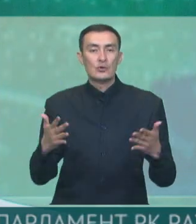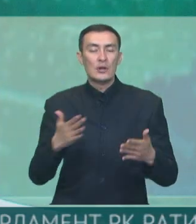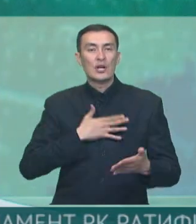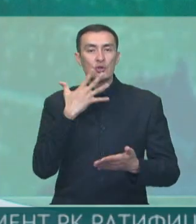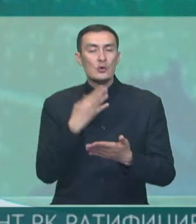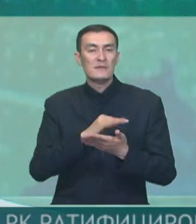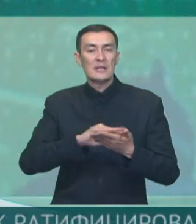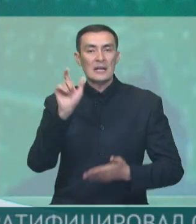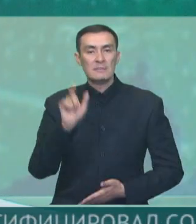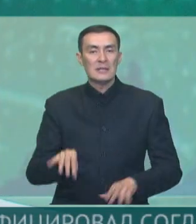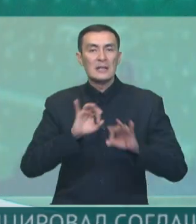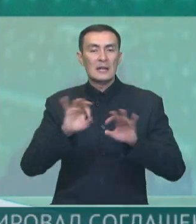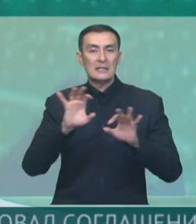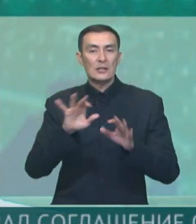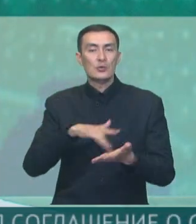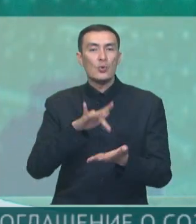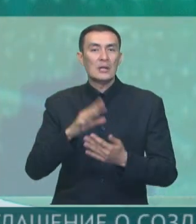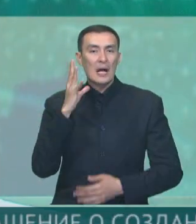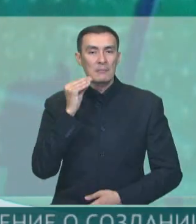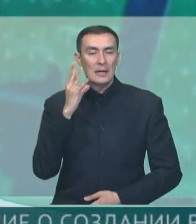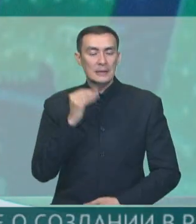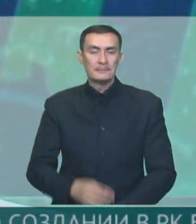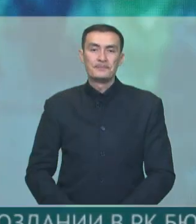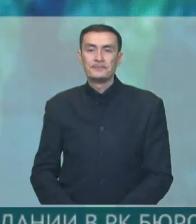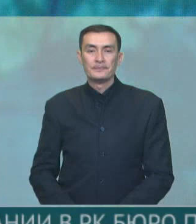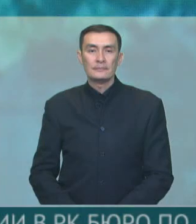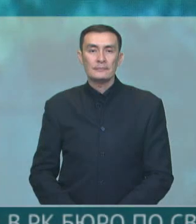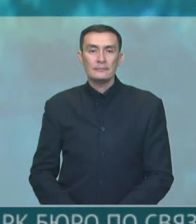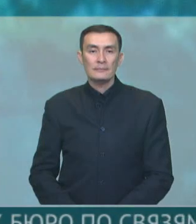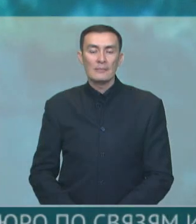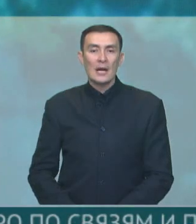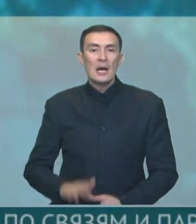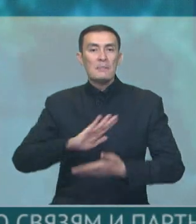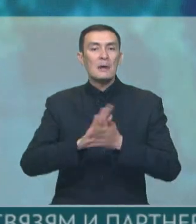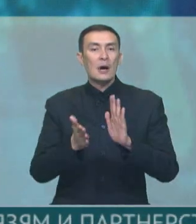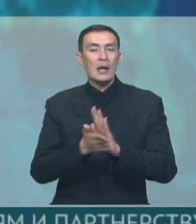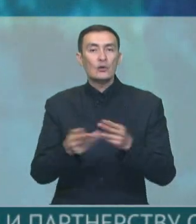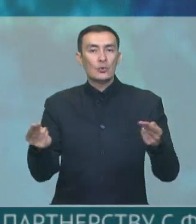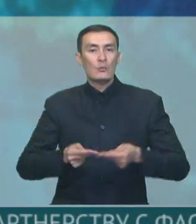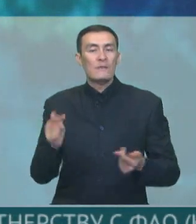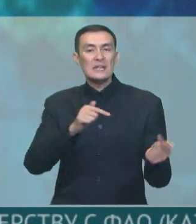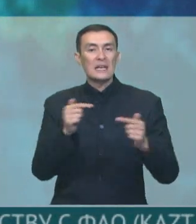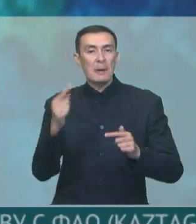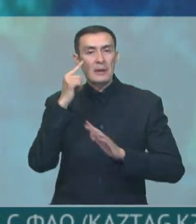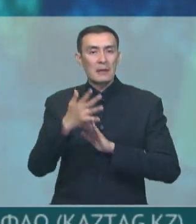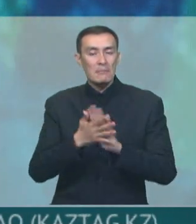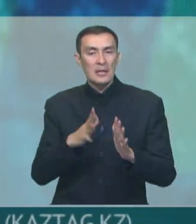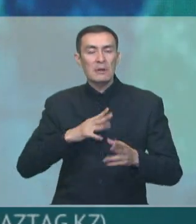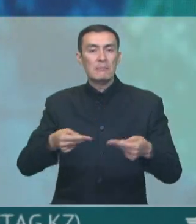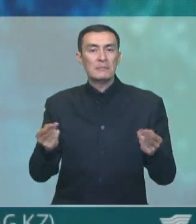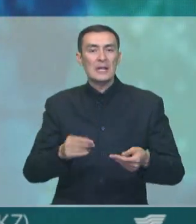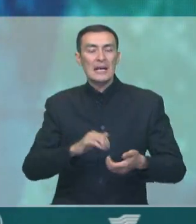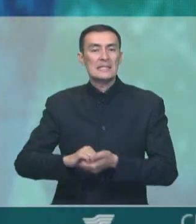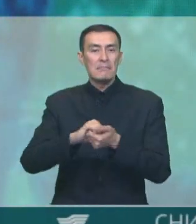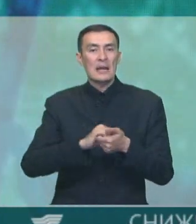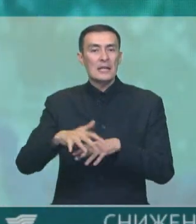наш собственный корреспондент Владимир Бовкис. Мы продолжаем выпуск. Меморандум о взаимопонимании подписан сегодня